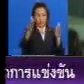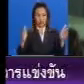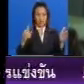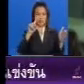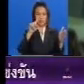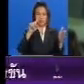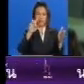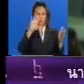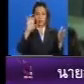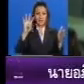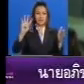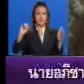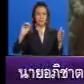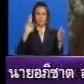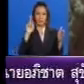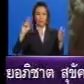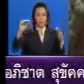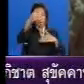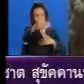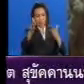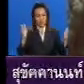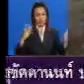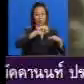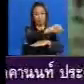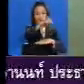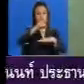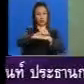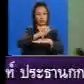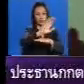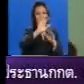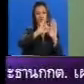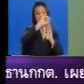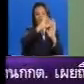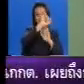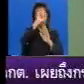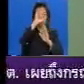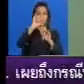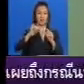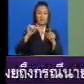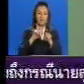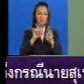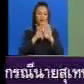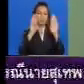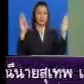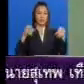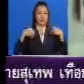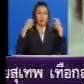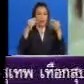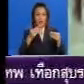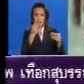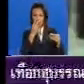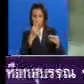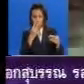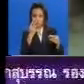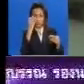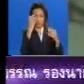ไม่ต้องเดินทางไปต่างประเทศหลังจากที่สวนสัตว์เชียงใหม่ค่ะได้เปิดให้บริการเชียงใหม่ซูสโนว์โดมหรือว่าสวนจัดแสดงแพนด้าเพิ่มเ